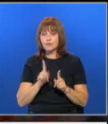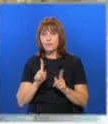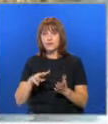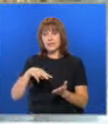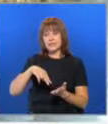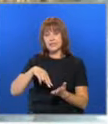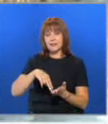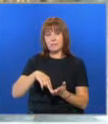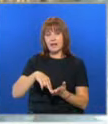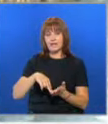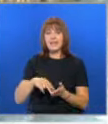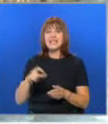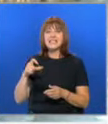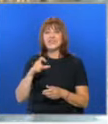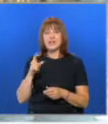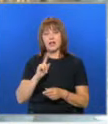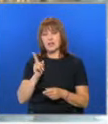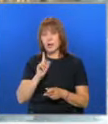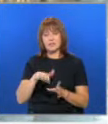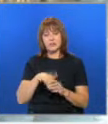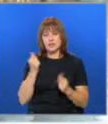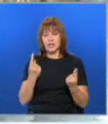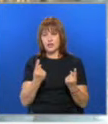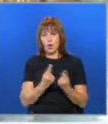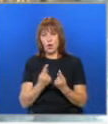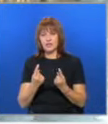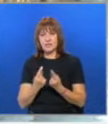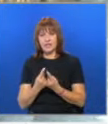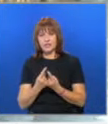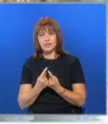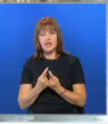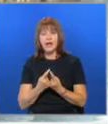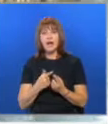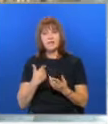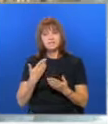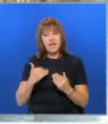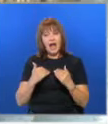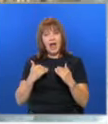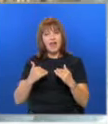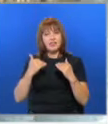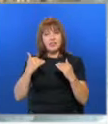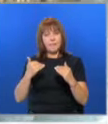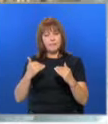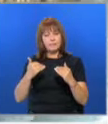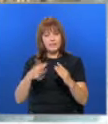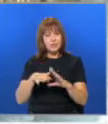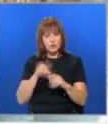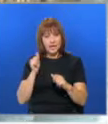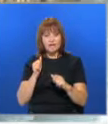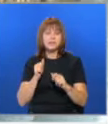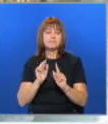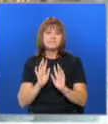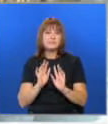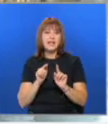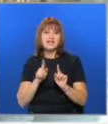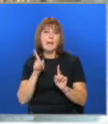Ли Нютинг. Светлана няма да се откаже от срещата. Дори на някакъв етап напред в надпреварата да се окаже срещу Ли Нютинг, тя няма да се откаже.